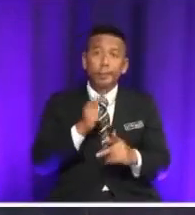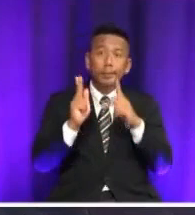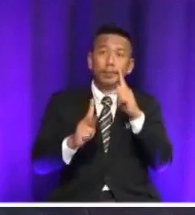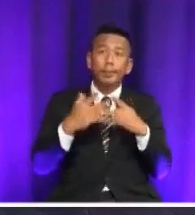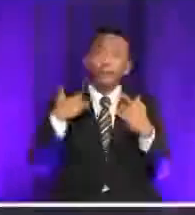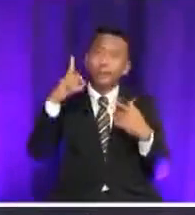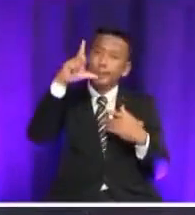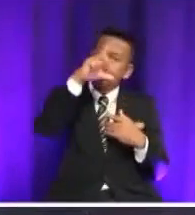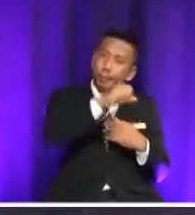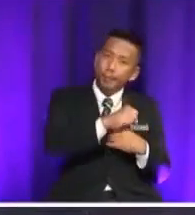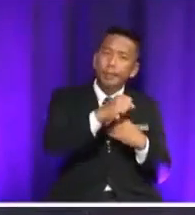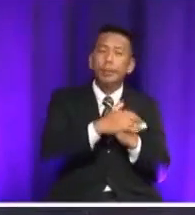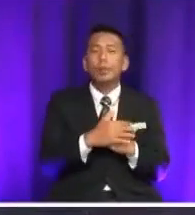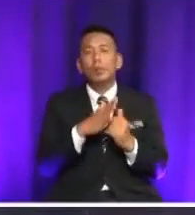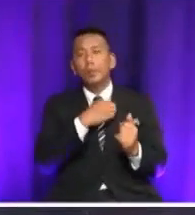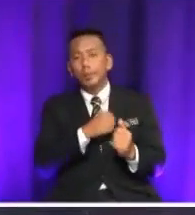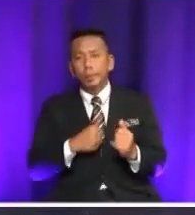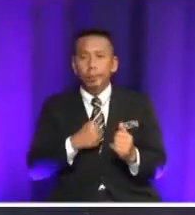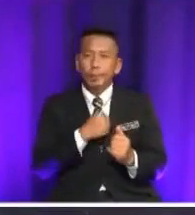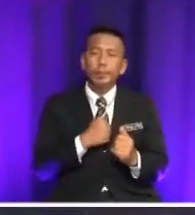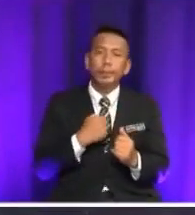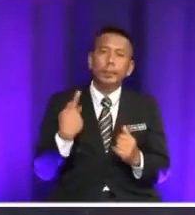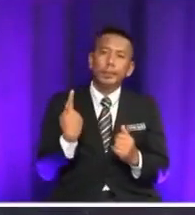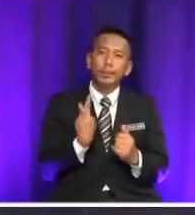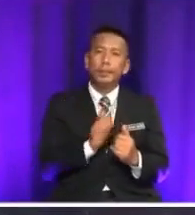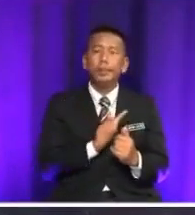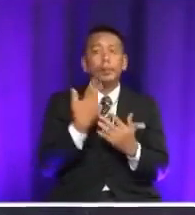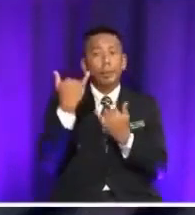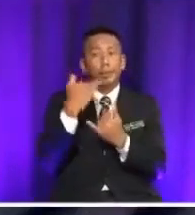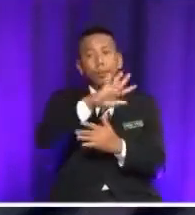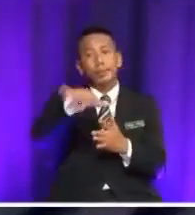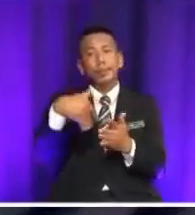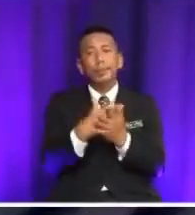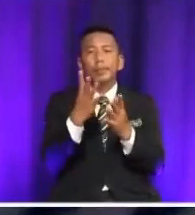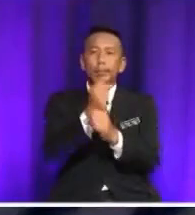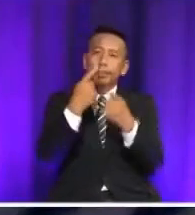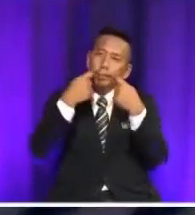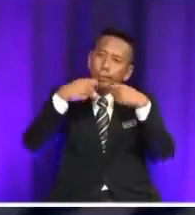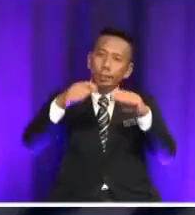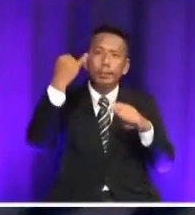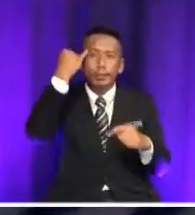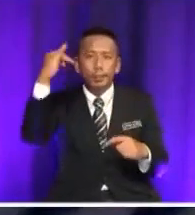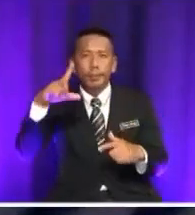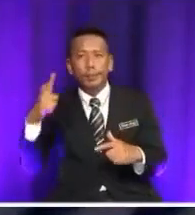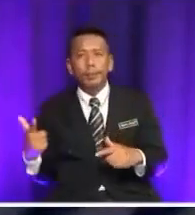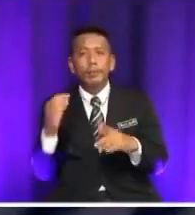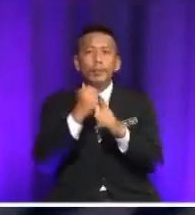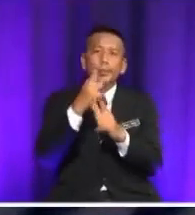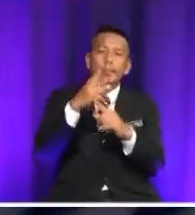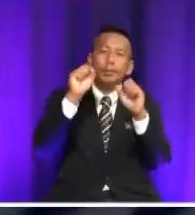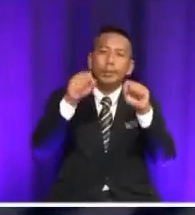selapan ya mohon maaf semua dapat cobalah adik-adik lain ataupun boleh